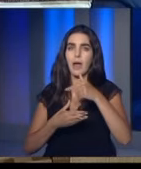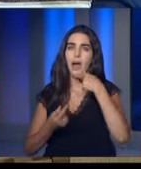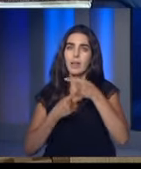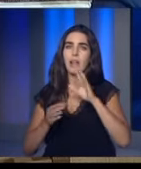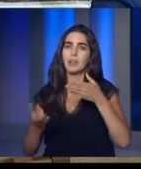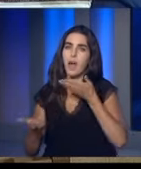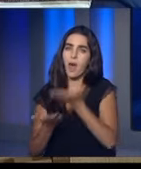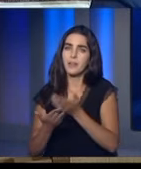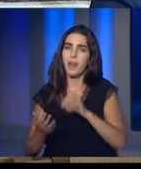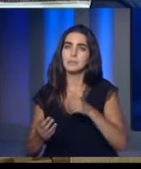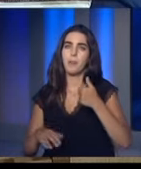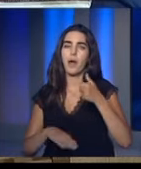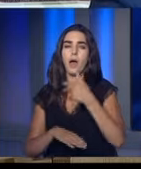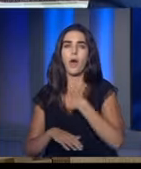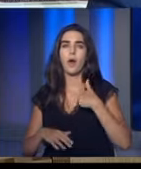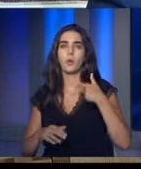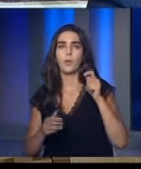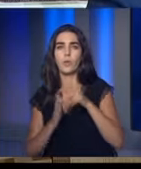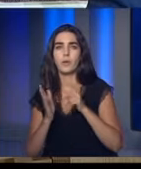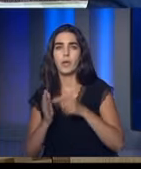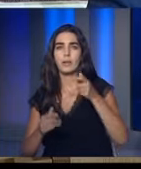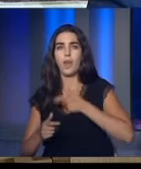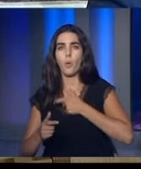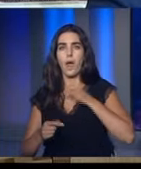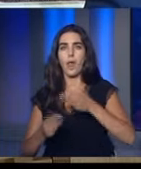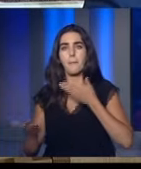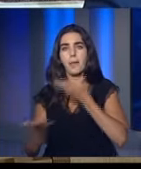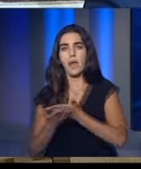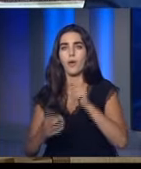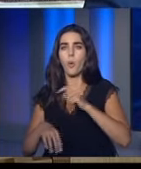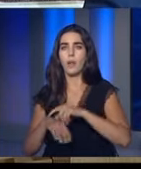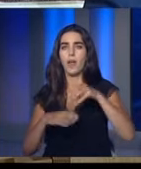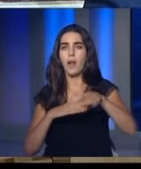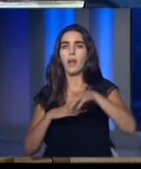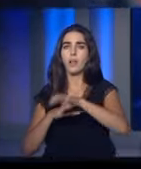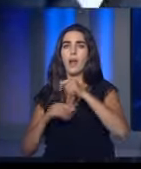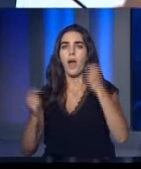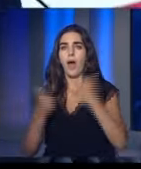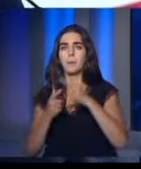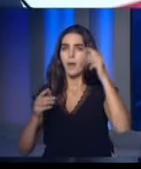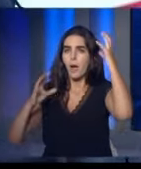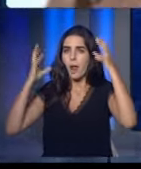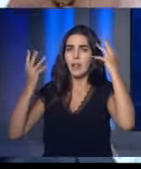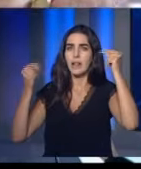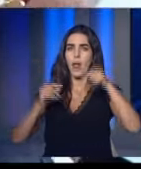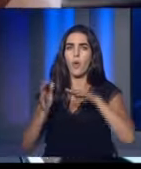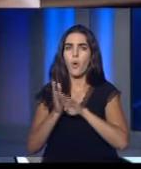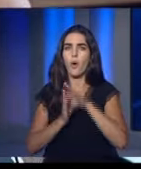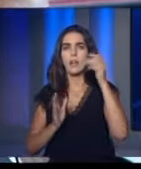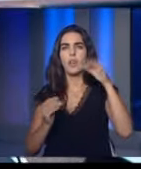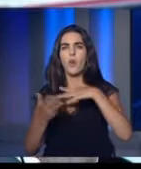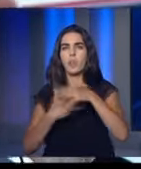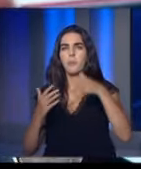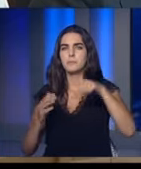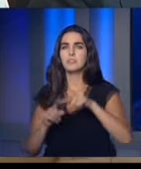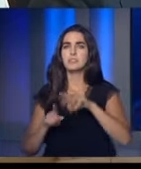التدخل في الشؤون الداخلية وتتعارض مع القانون الدولي. وجاء في البيان الدول الأعضاء تعرب عن قلقها